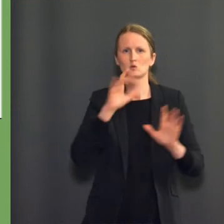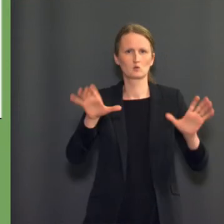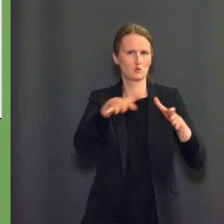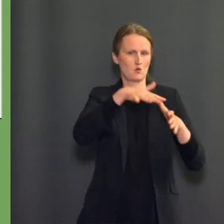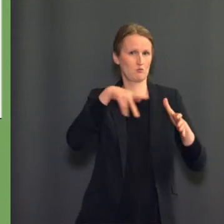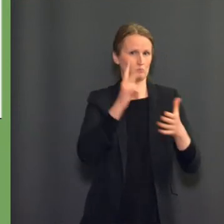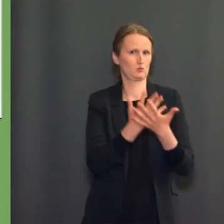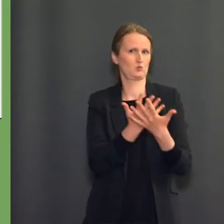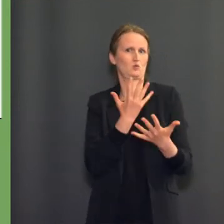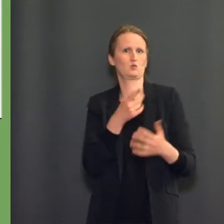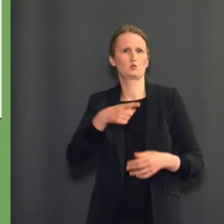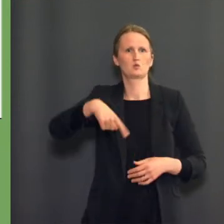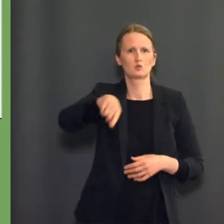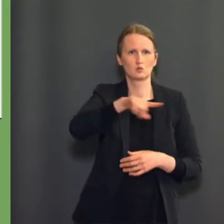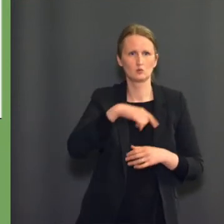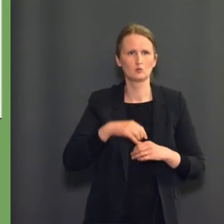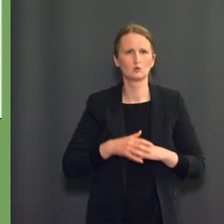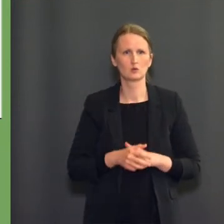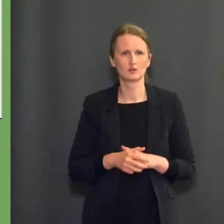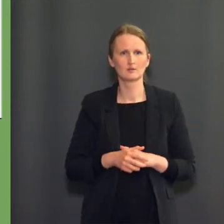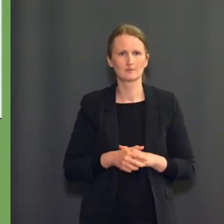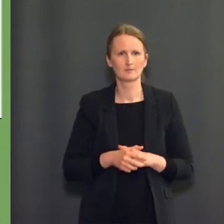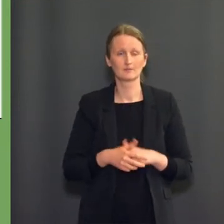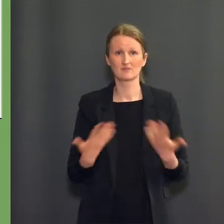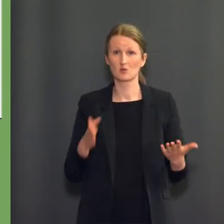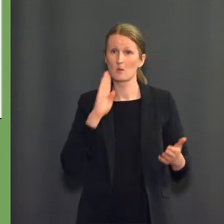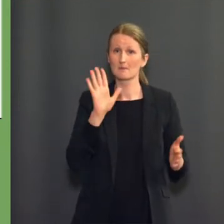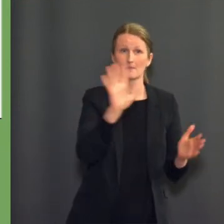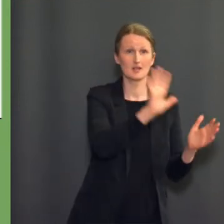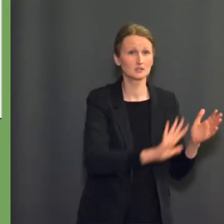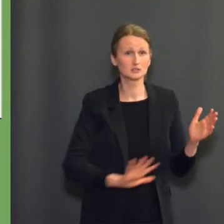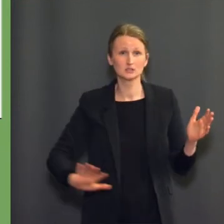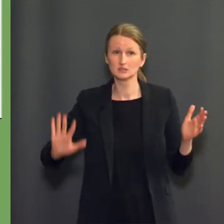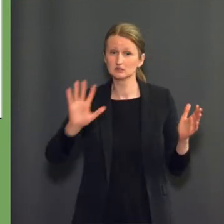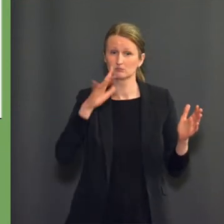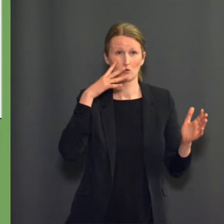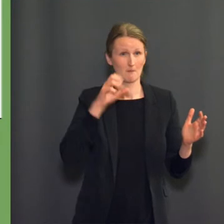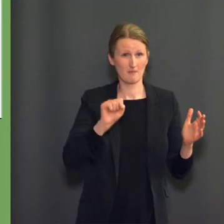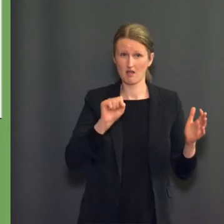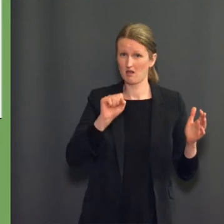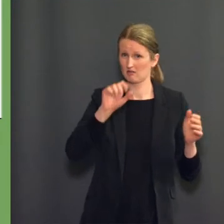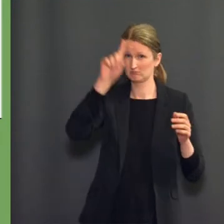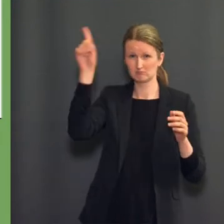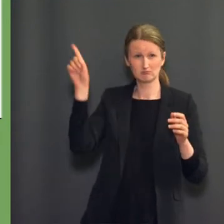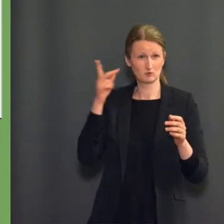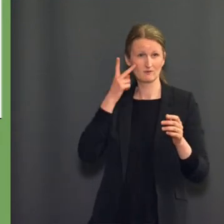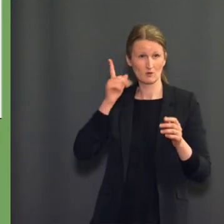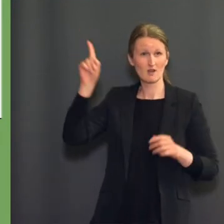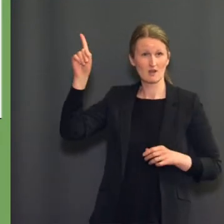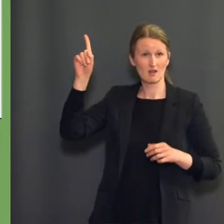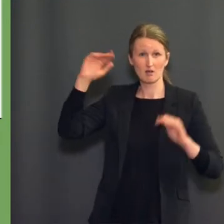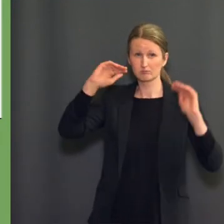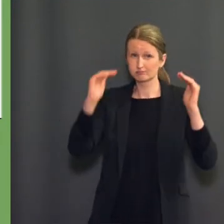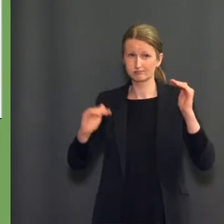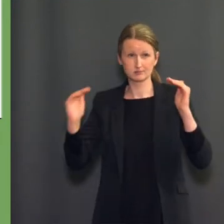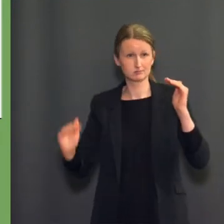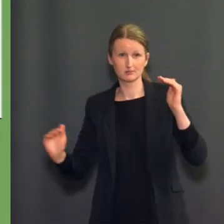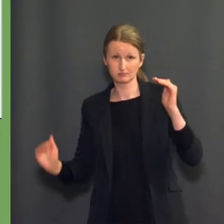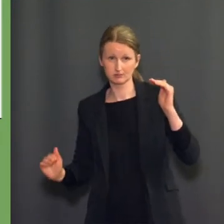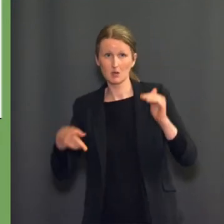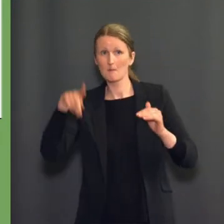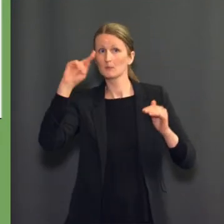La baisse se manifeste dans toutes les régions, allant de moins 18% en région de